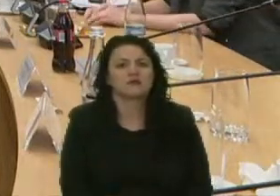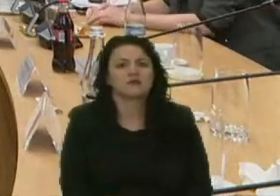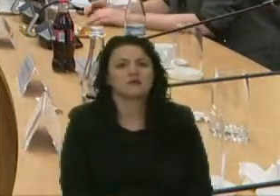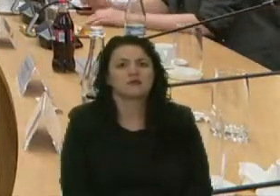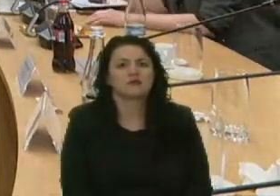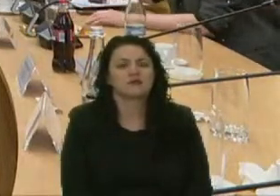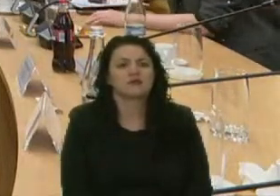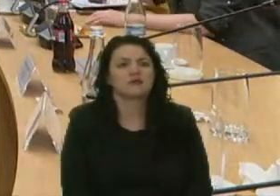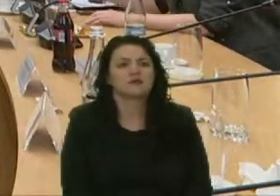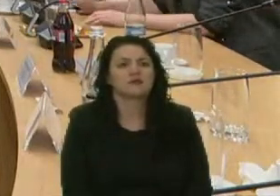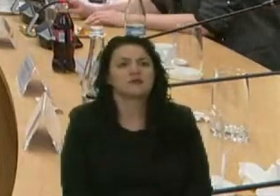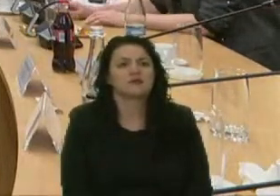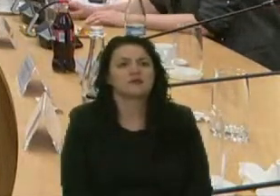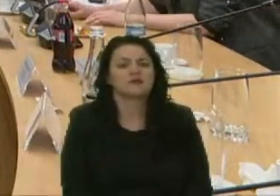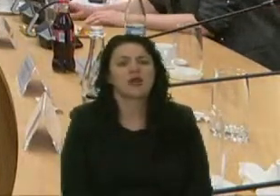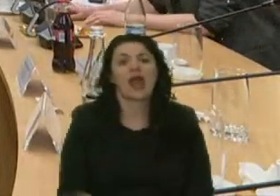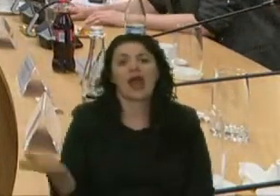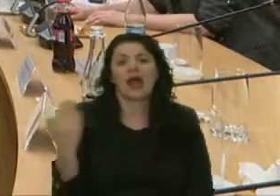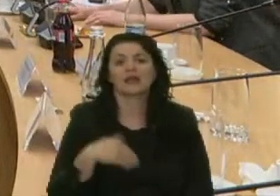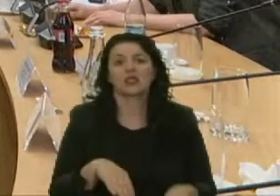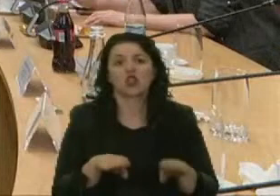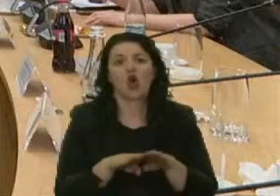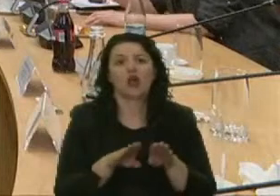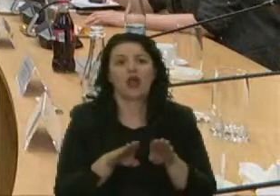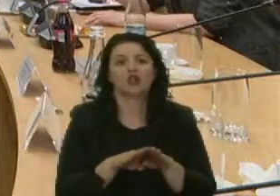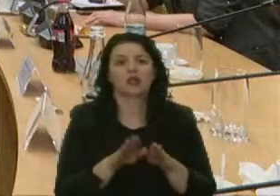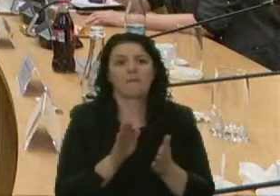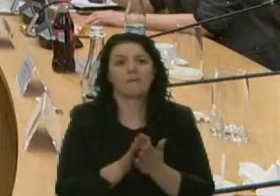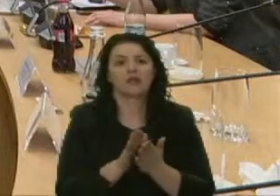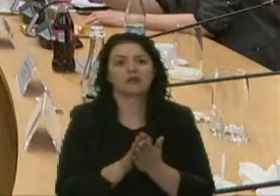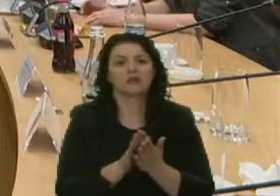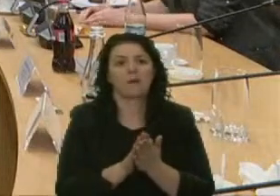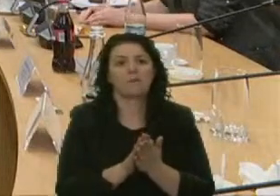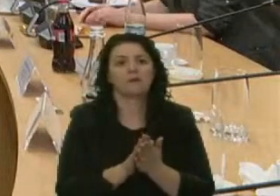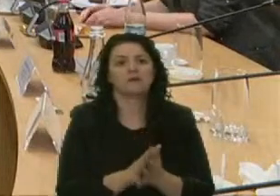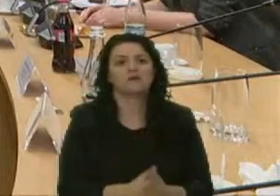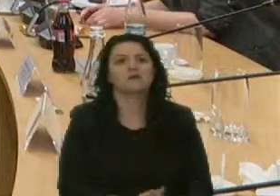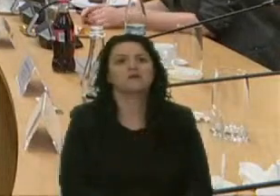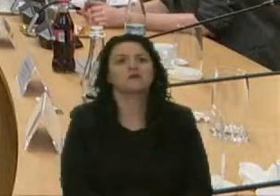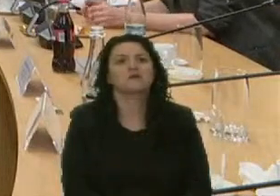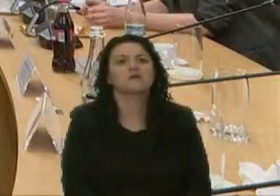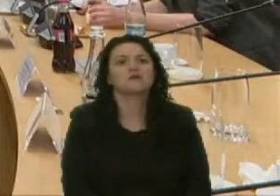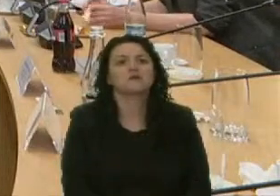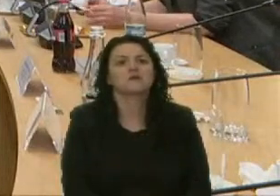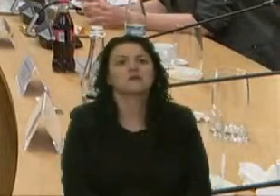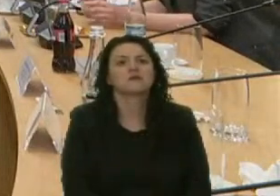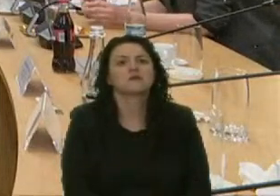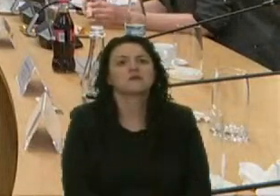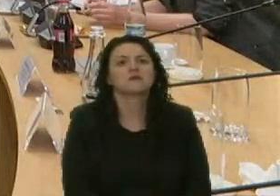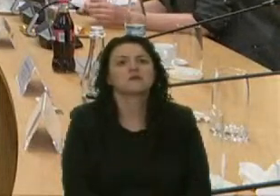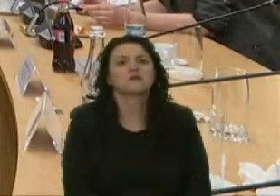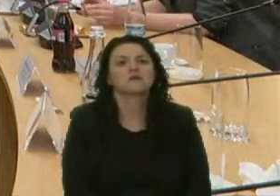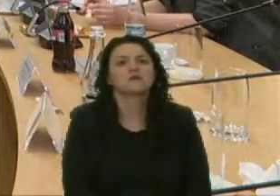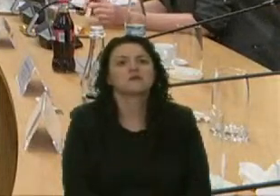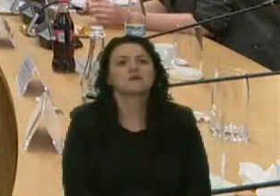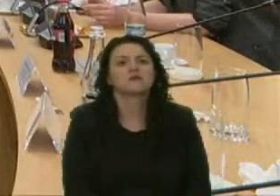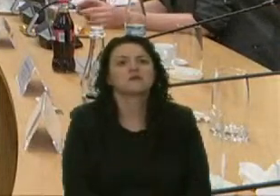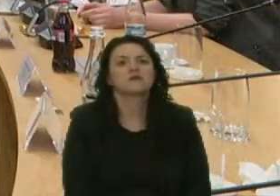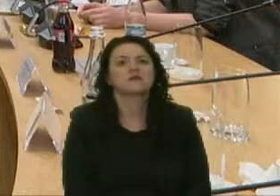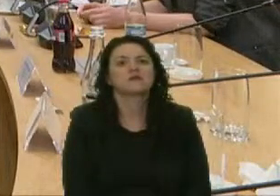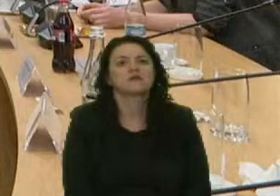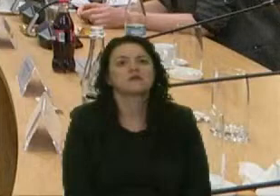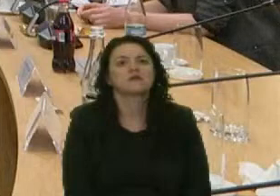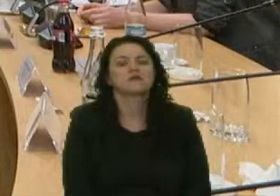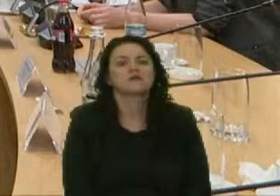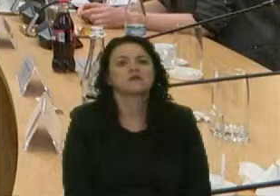nu bun Haideți stimați colegi să păstrăm limit Dom băcan vă rog terminați vă ideea